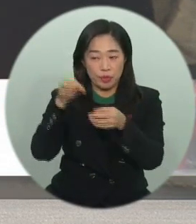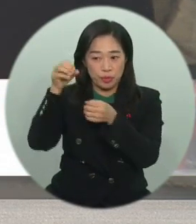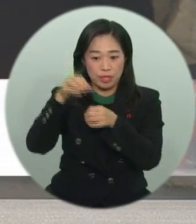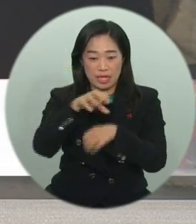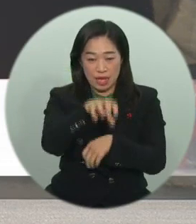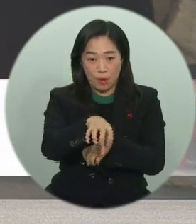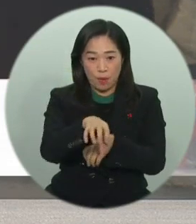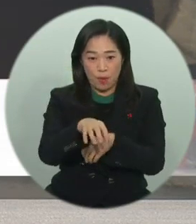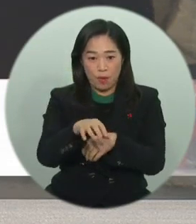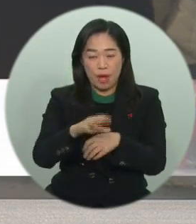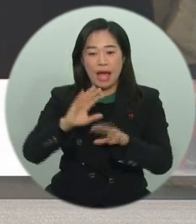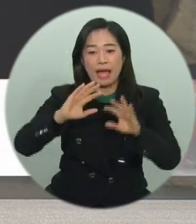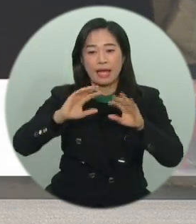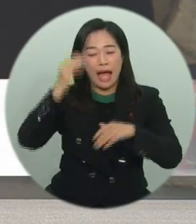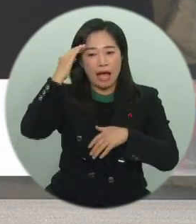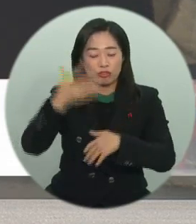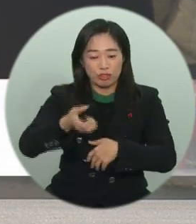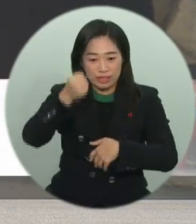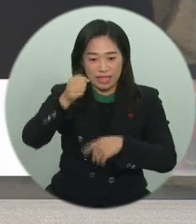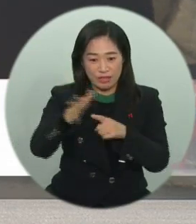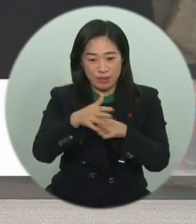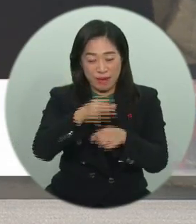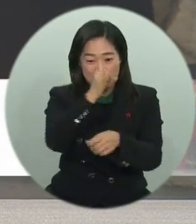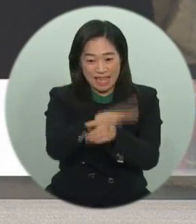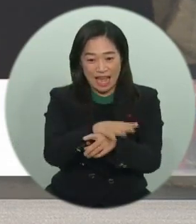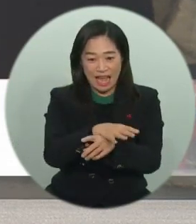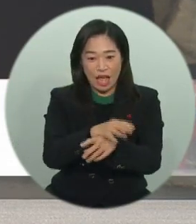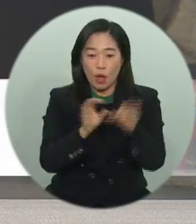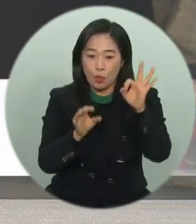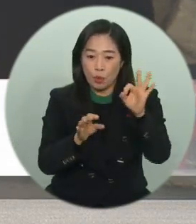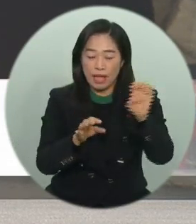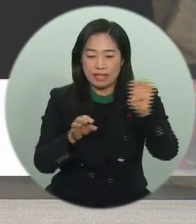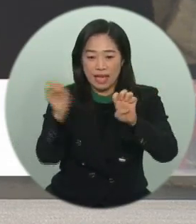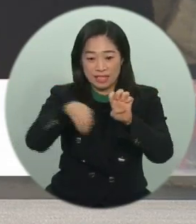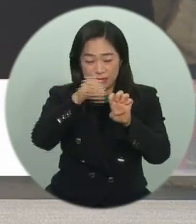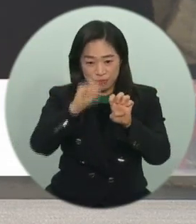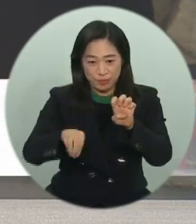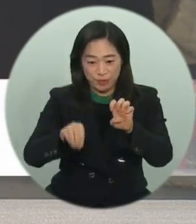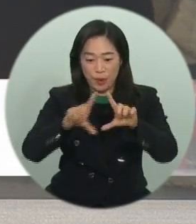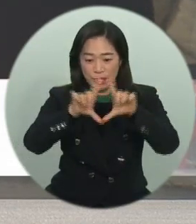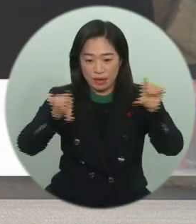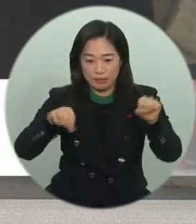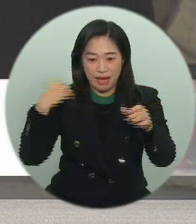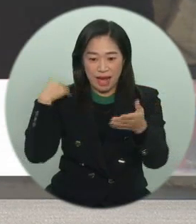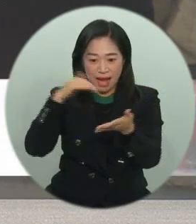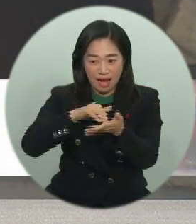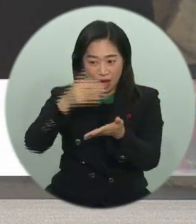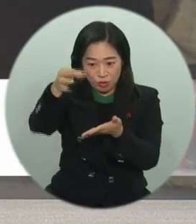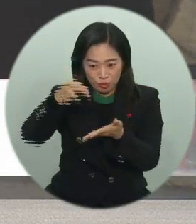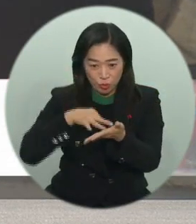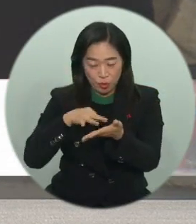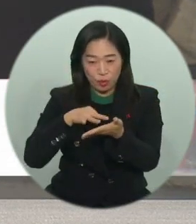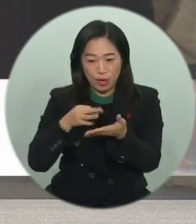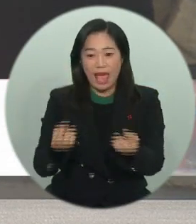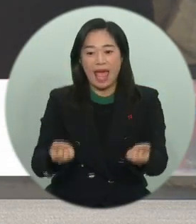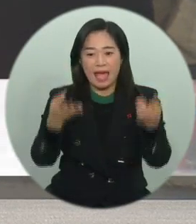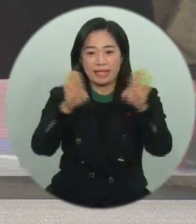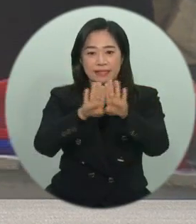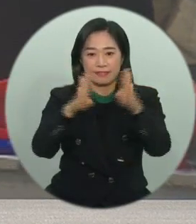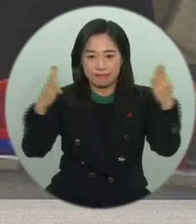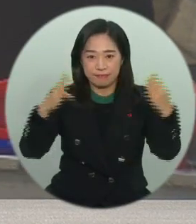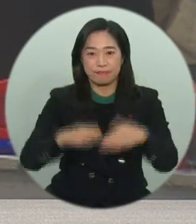국내산 수산물을 구입하면 금액의 40%를 상품권으로 환급해 주는 행사가 열리고 있습니다. 안준호